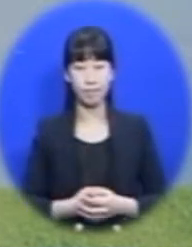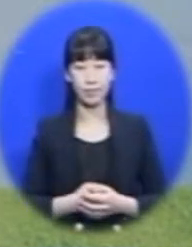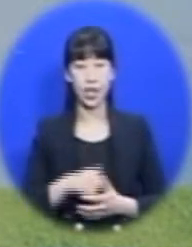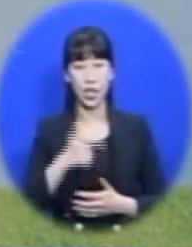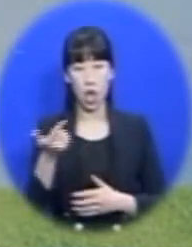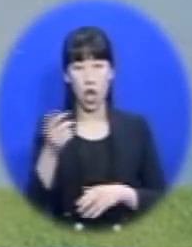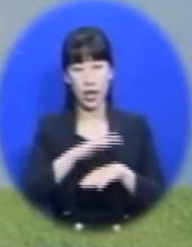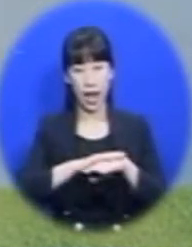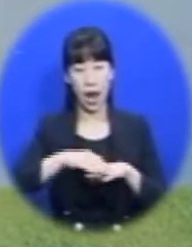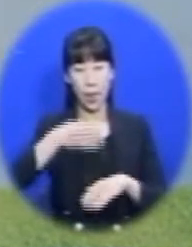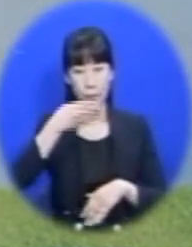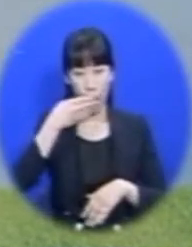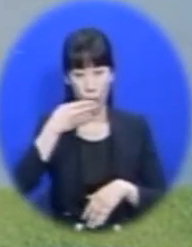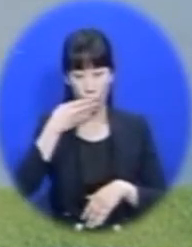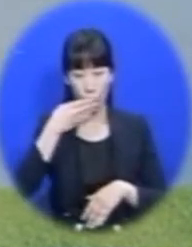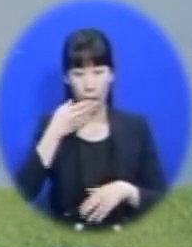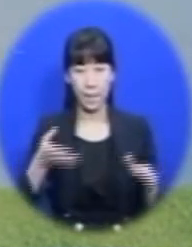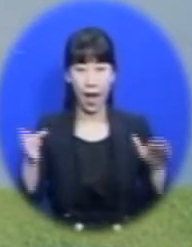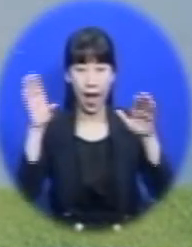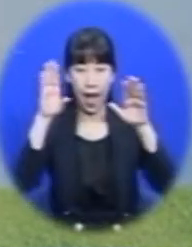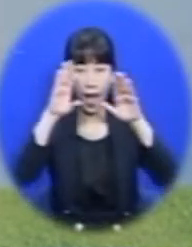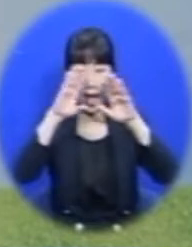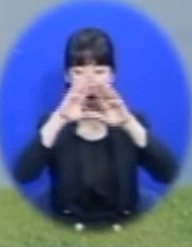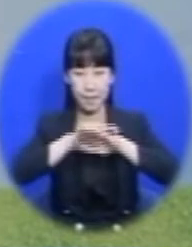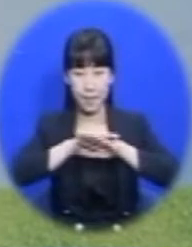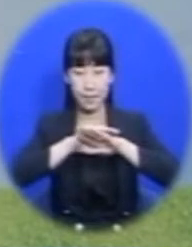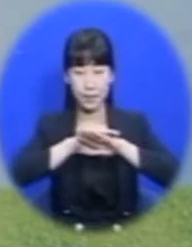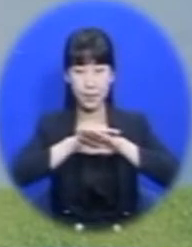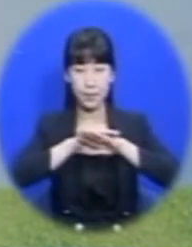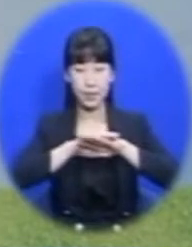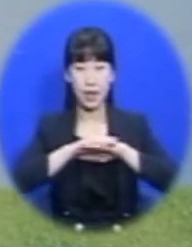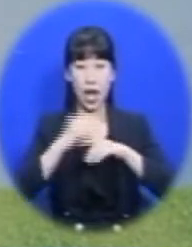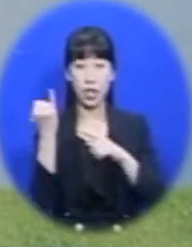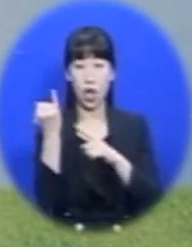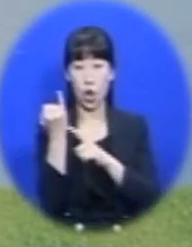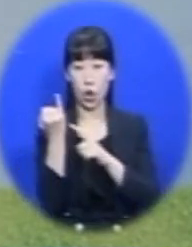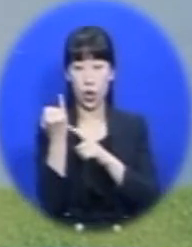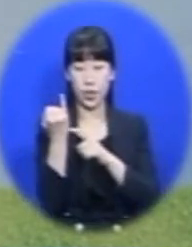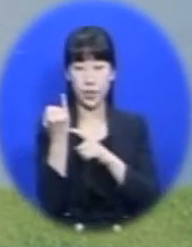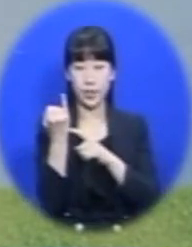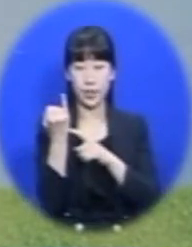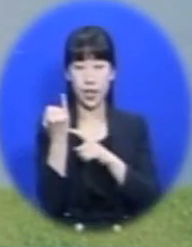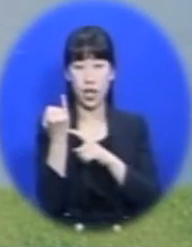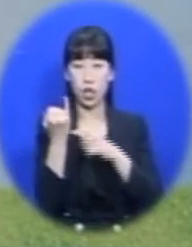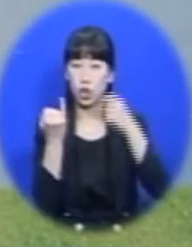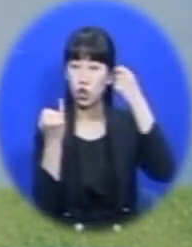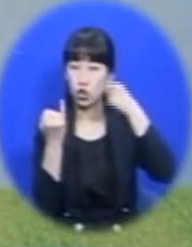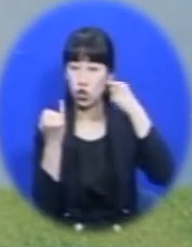하고 그리고 밤이 깊어지는데 캐롤라인 선교사님이 그 이 중국